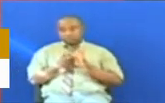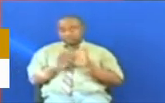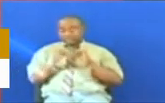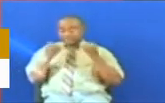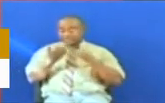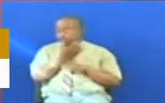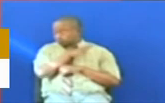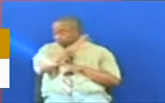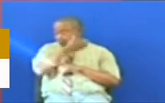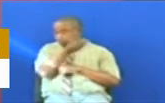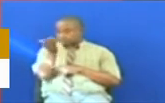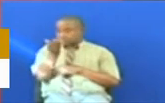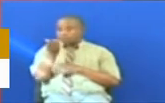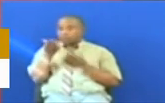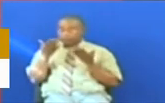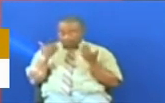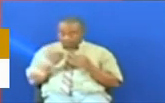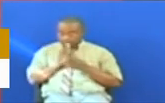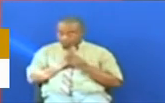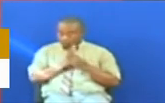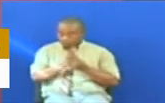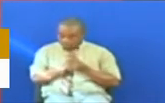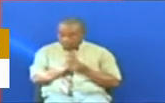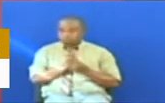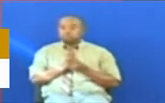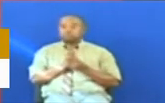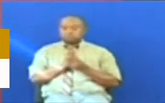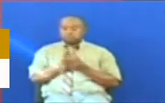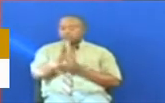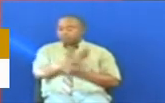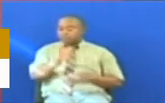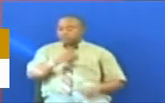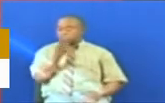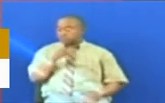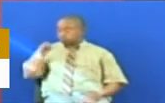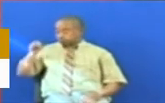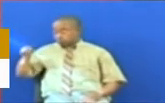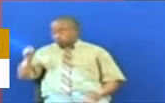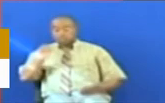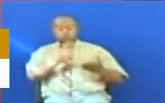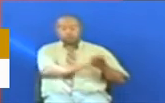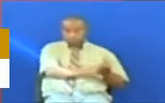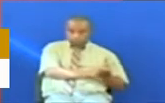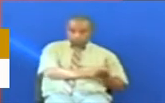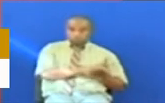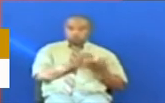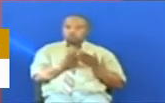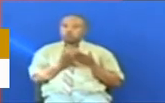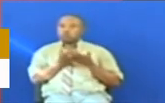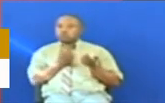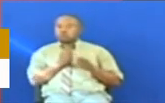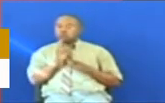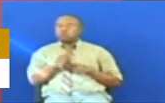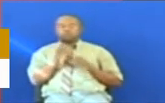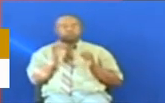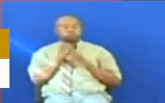govern pande zote mbili za union, hii sheria ni ya kuigwa. Kwa sababu nataka kusema hivyo, Mheshimiwa Speaker, kumekuwa na